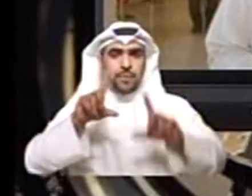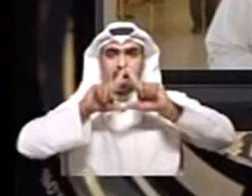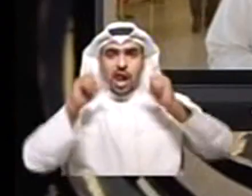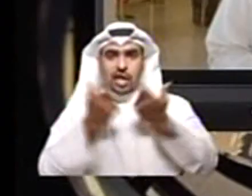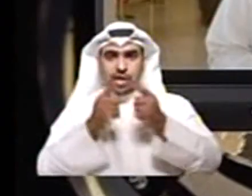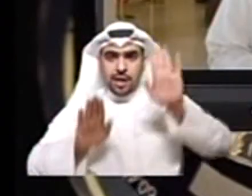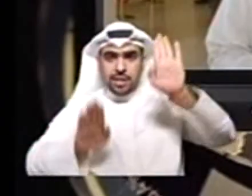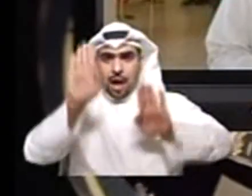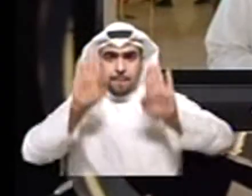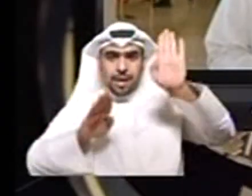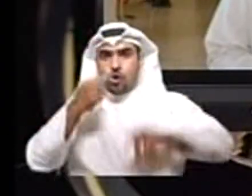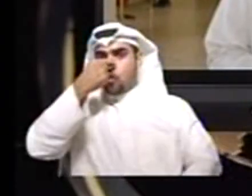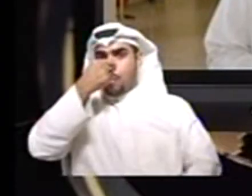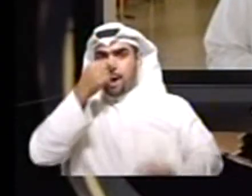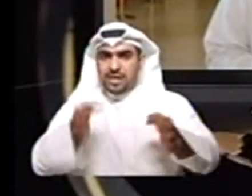وعلمنا.